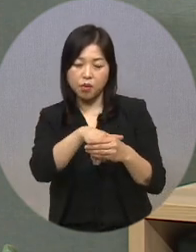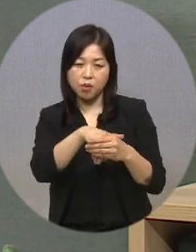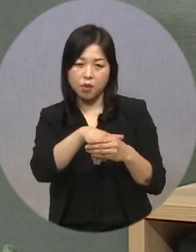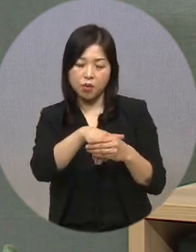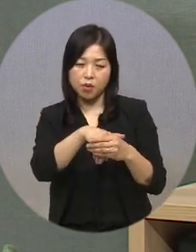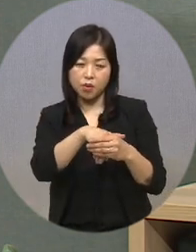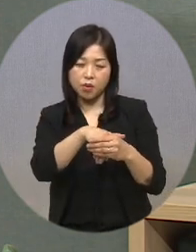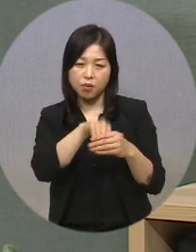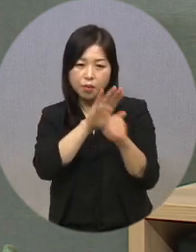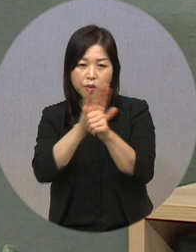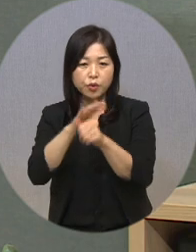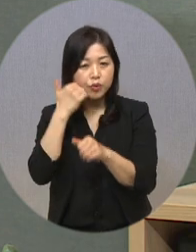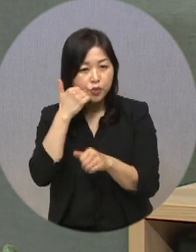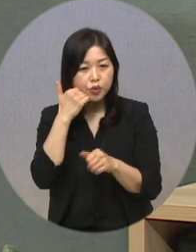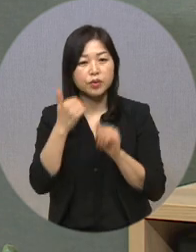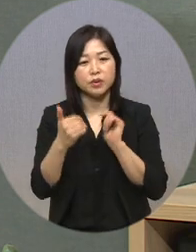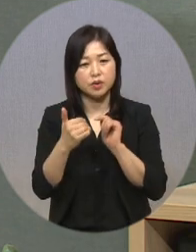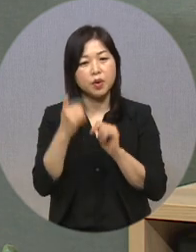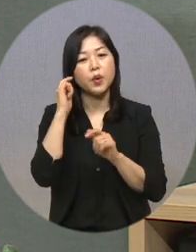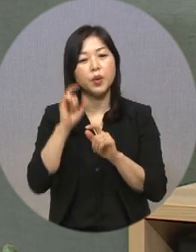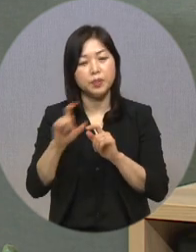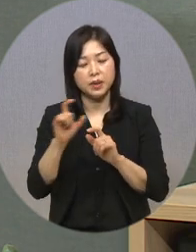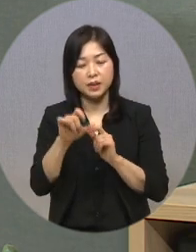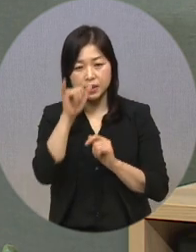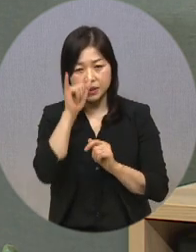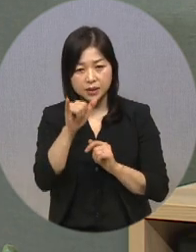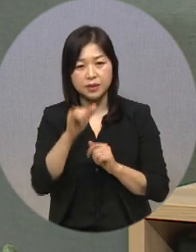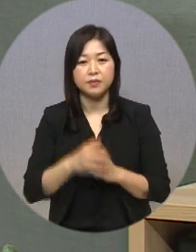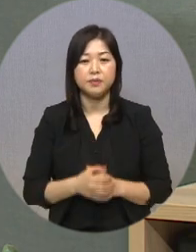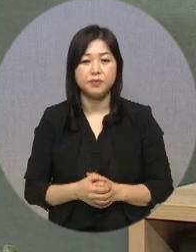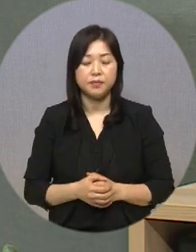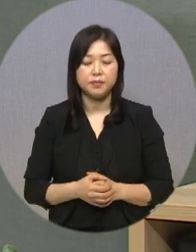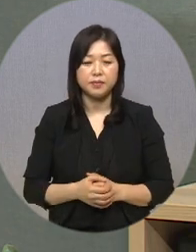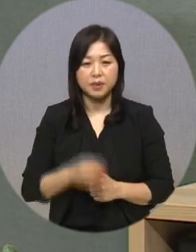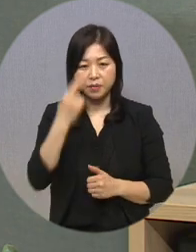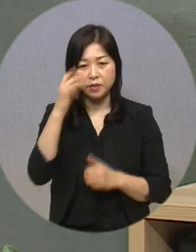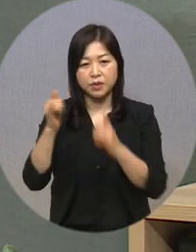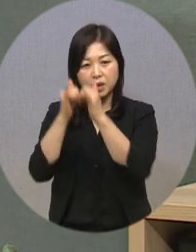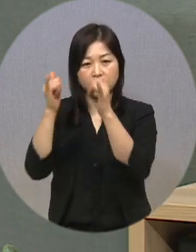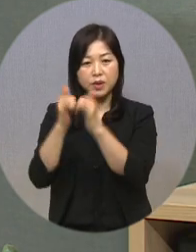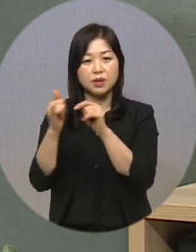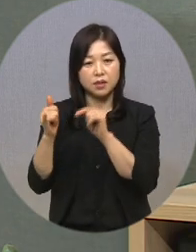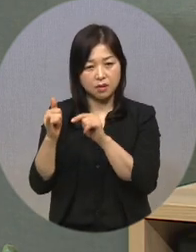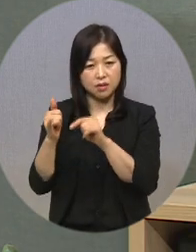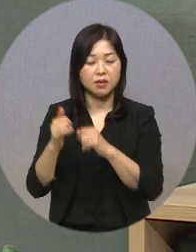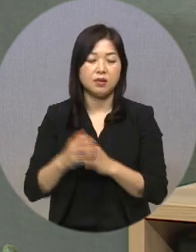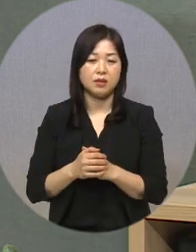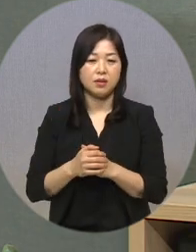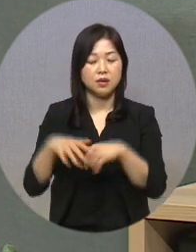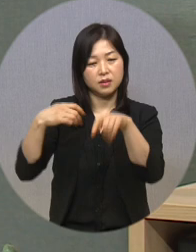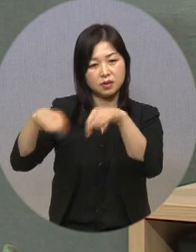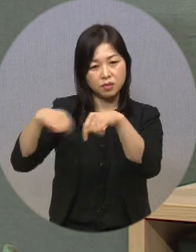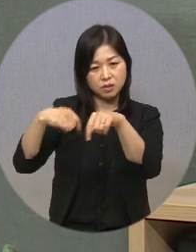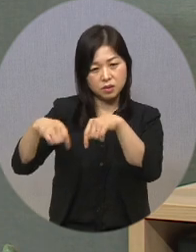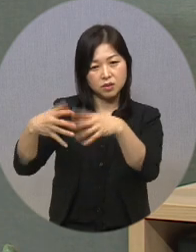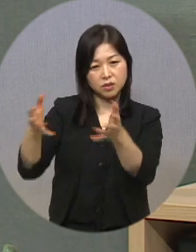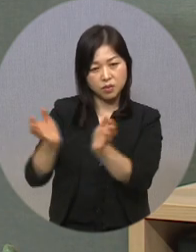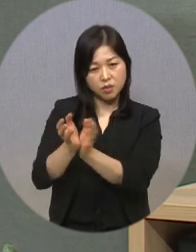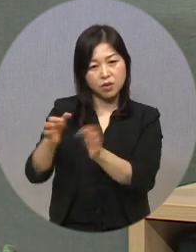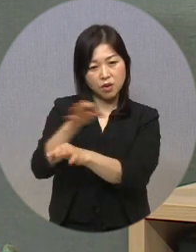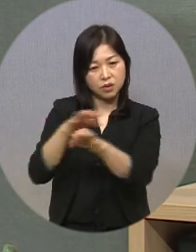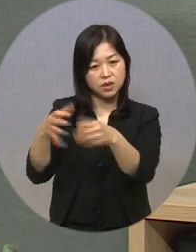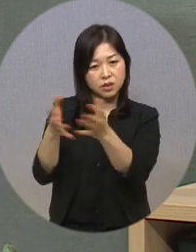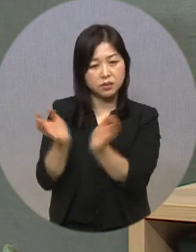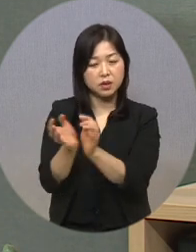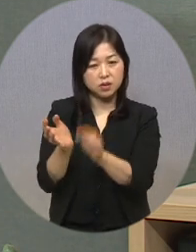것인가 상당히 그 고심하고 있는 기간에 미국 사회에서 정가에서 또는